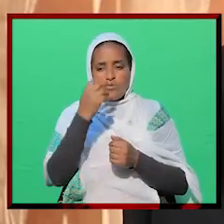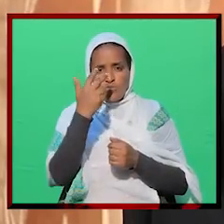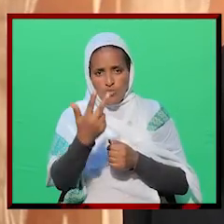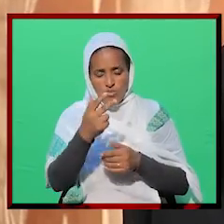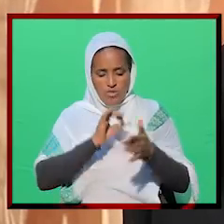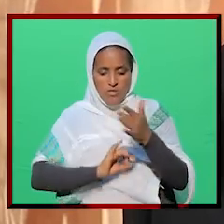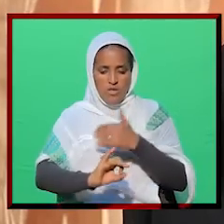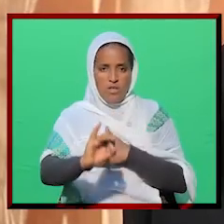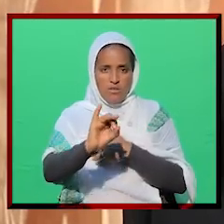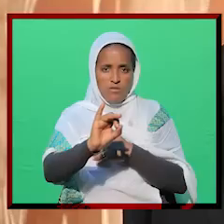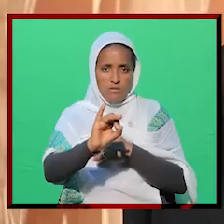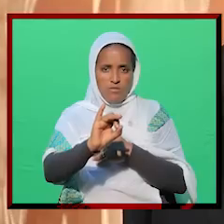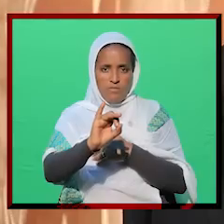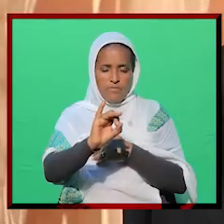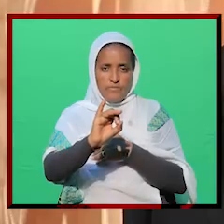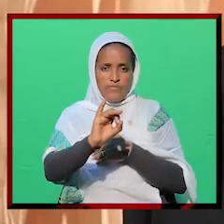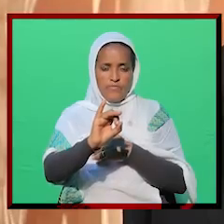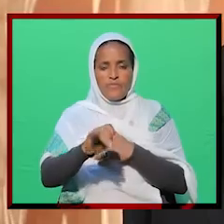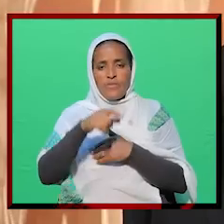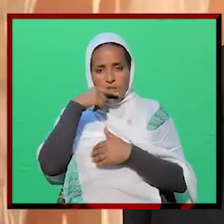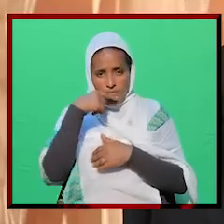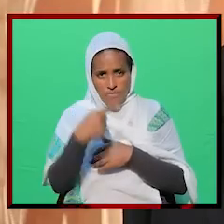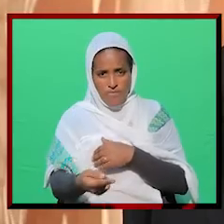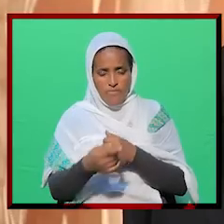ሁሉም መነሻቸውን አድርገው